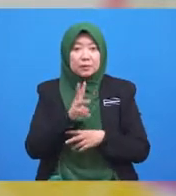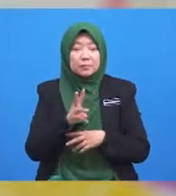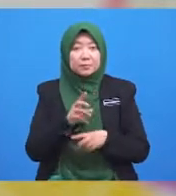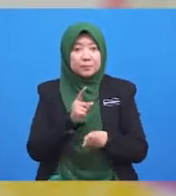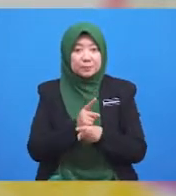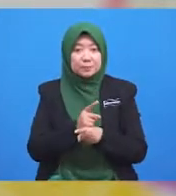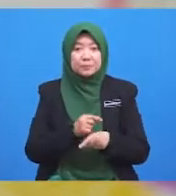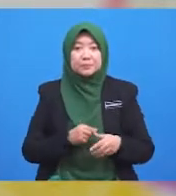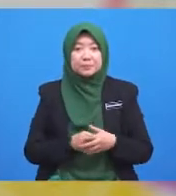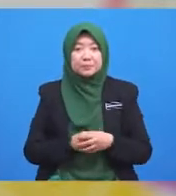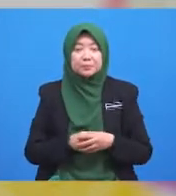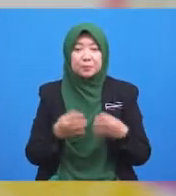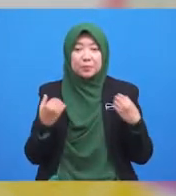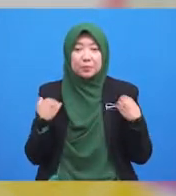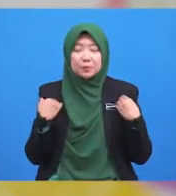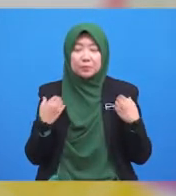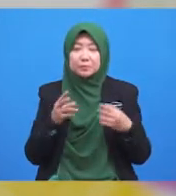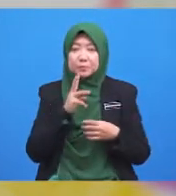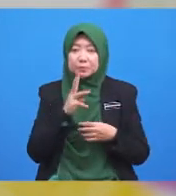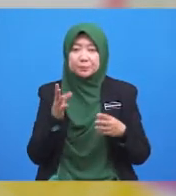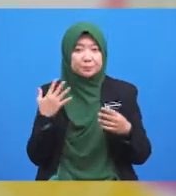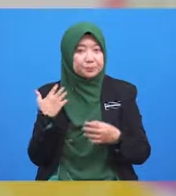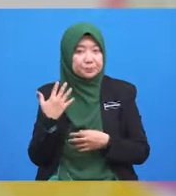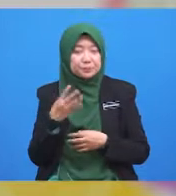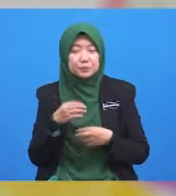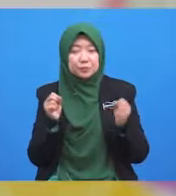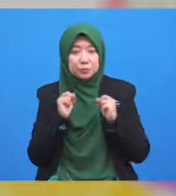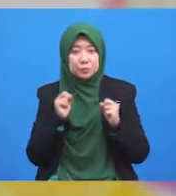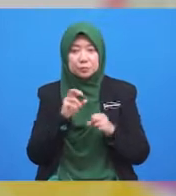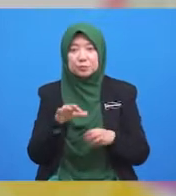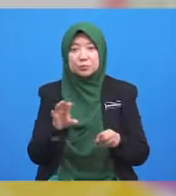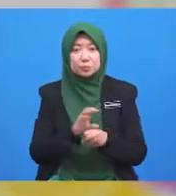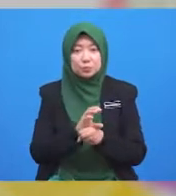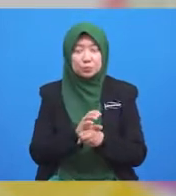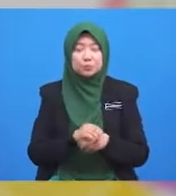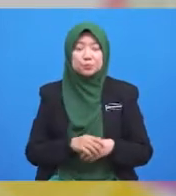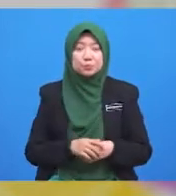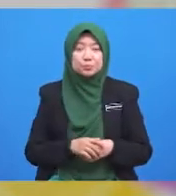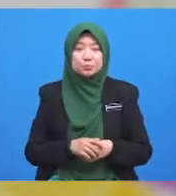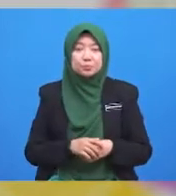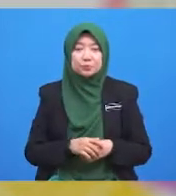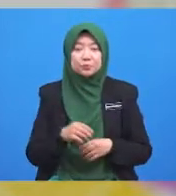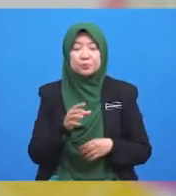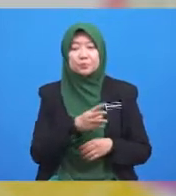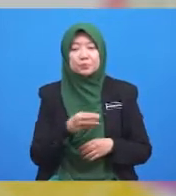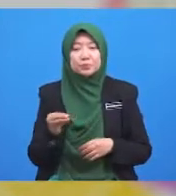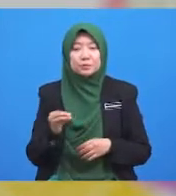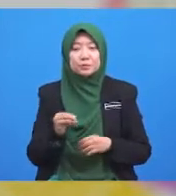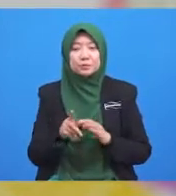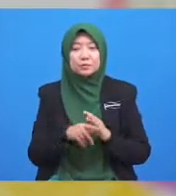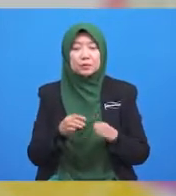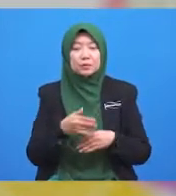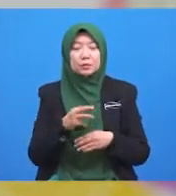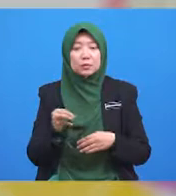betul. Mempunyai bekalan air panas dan sejuk yang cukup serta mempunyai kemudahan